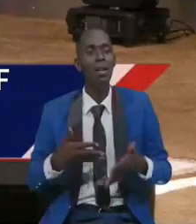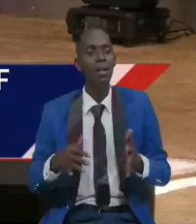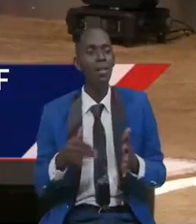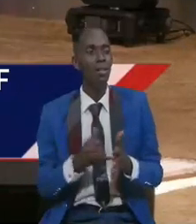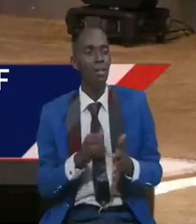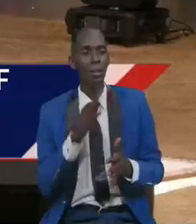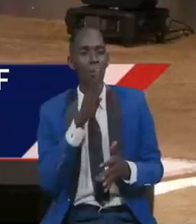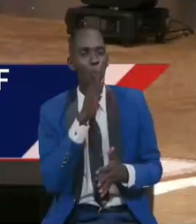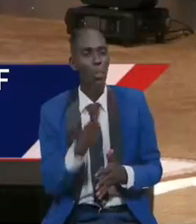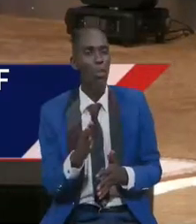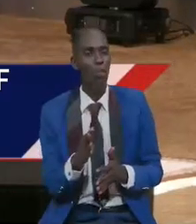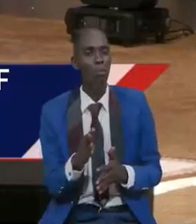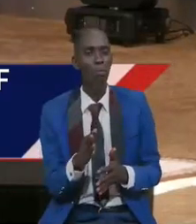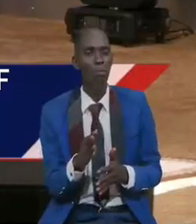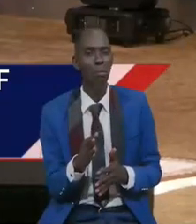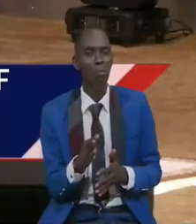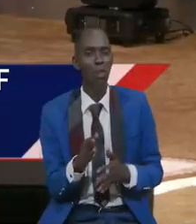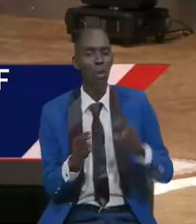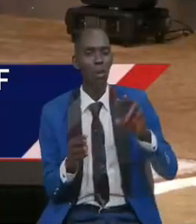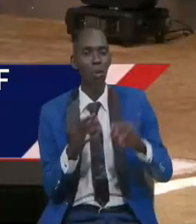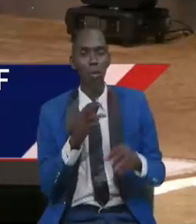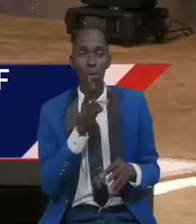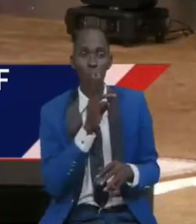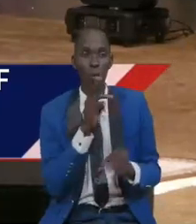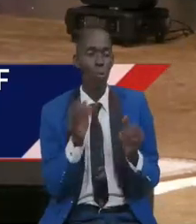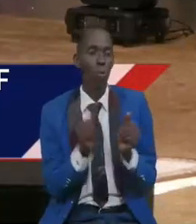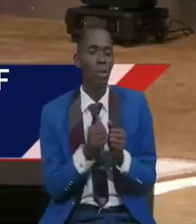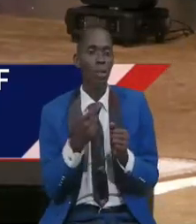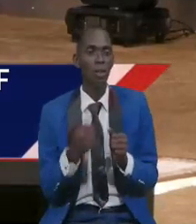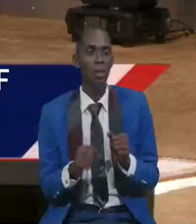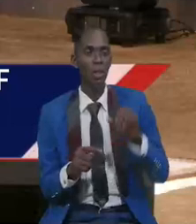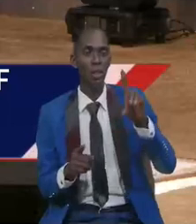trempé de la rosée du ciel